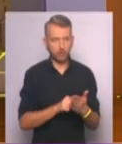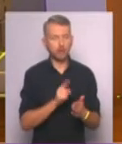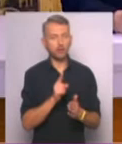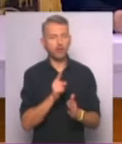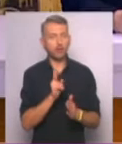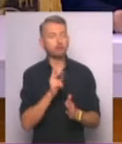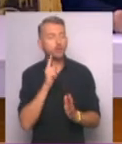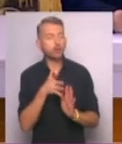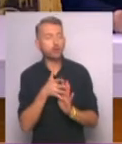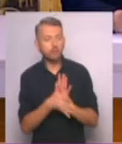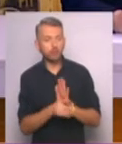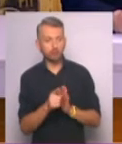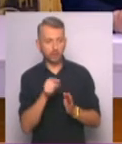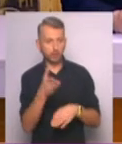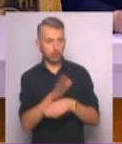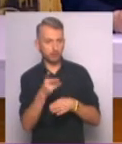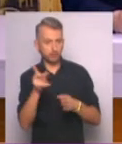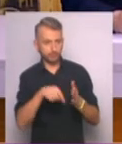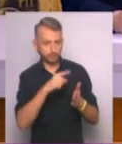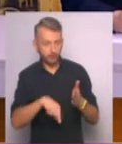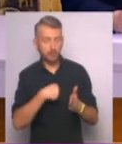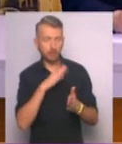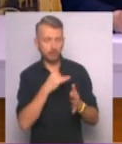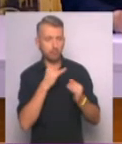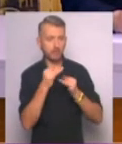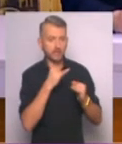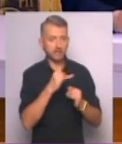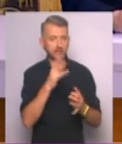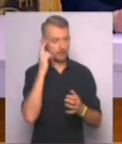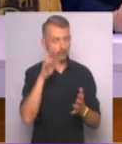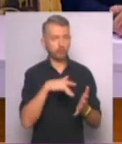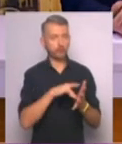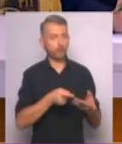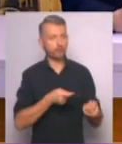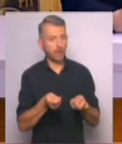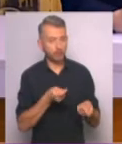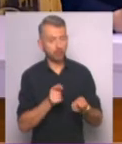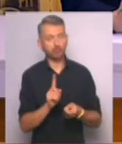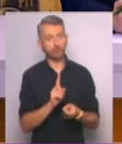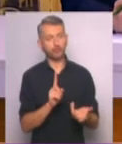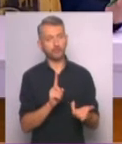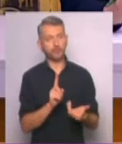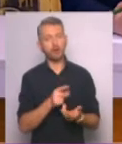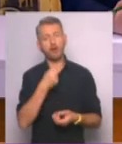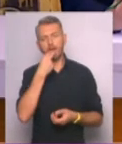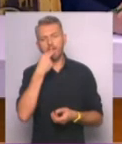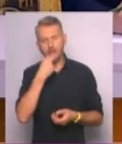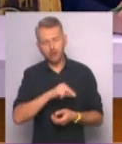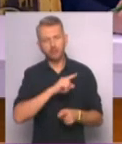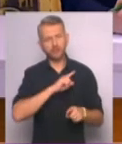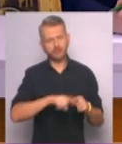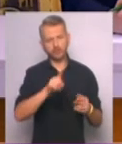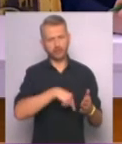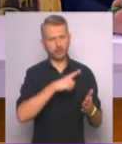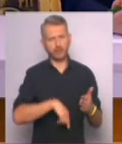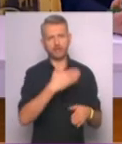розуміють необхідність скасування цього розпорядження, ми будемо вести переговори з київською міською владою, що краще швидко скасувати